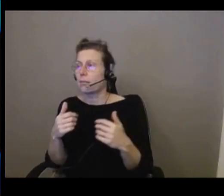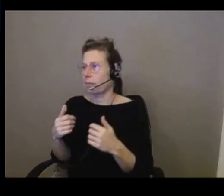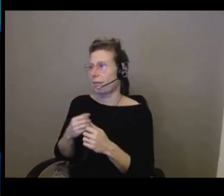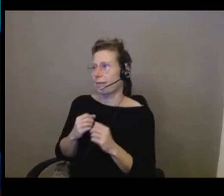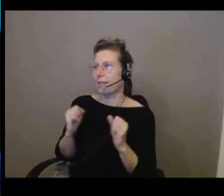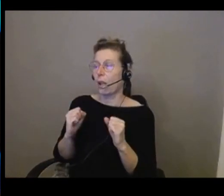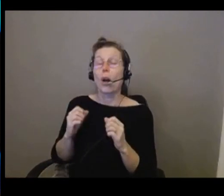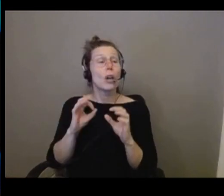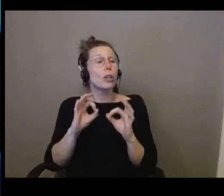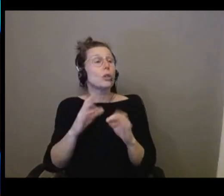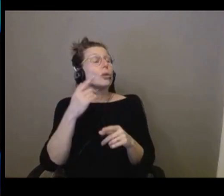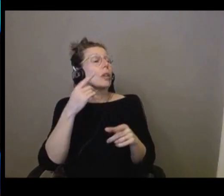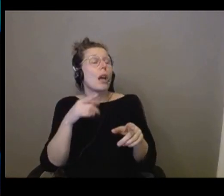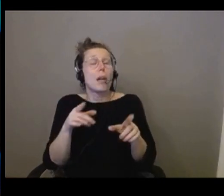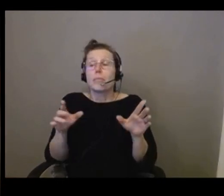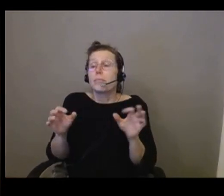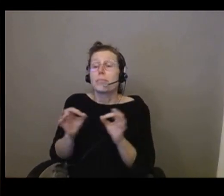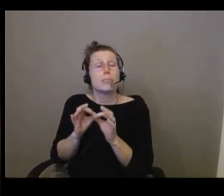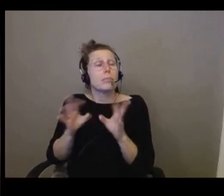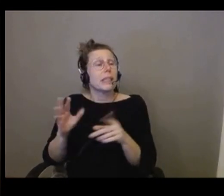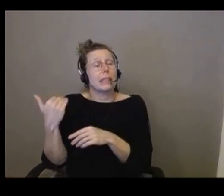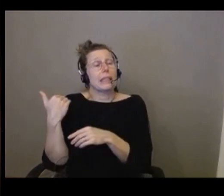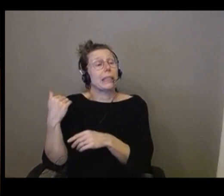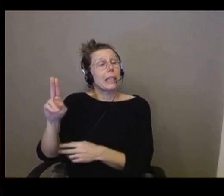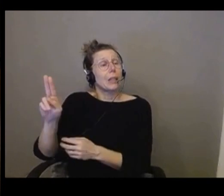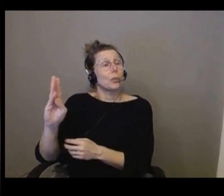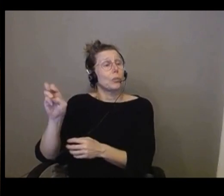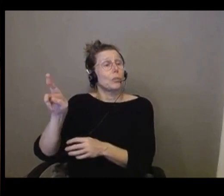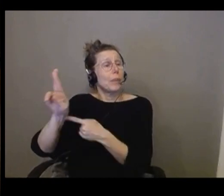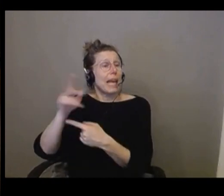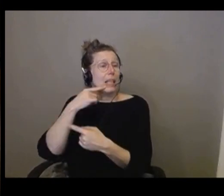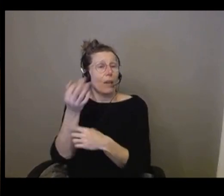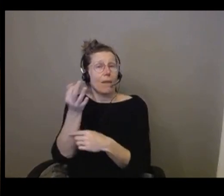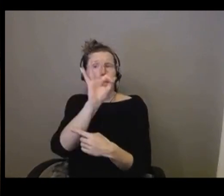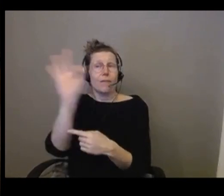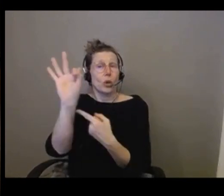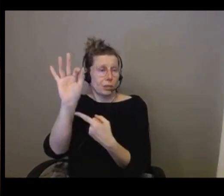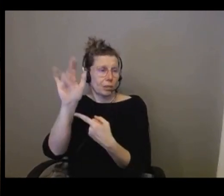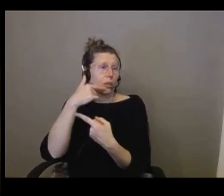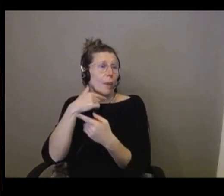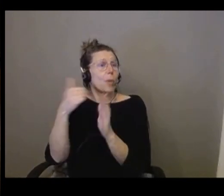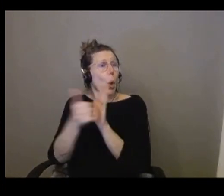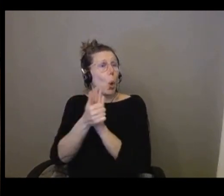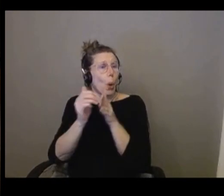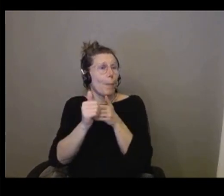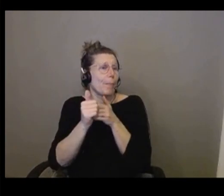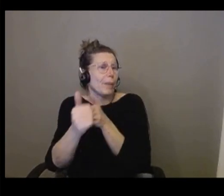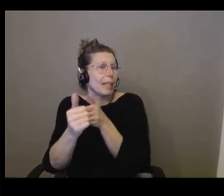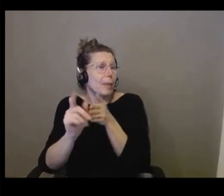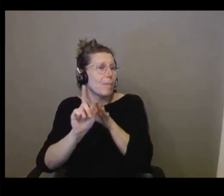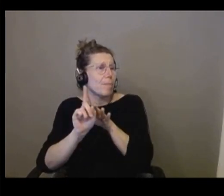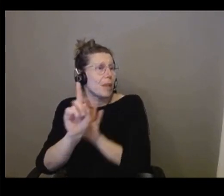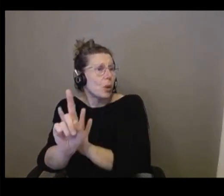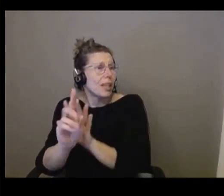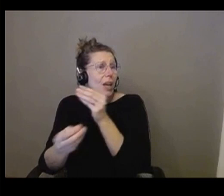tout à l'heure, la France joue un rôle pionnier, est un peu en retard de la main par rapport aux autres pays du groupe ? Alors,